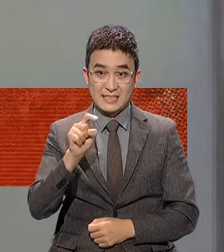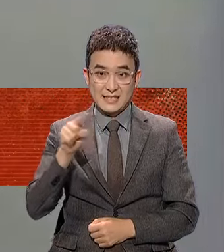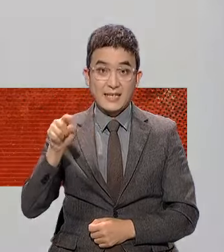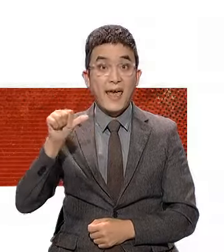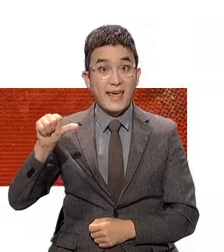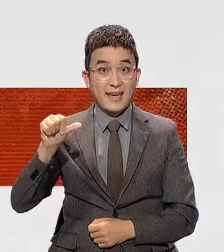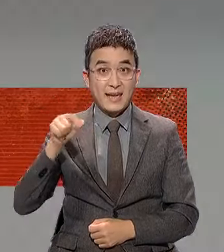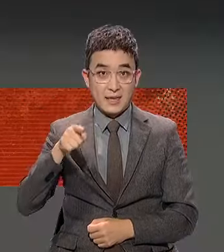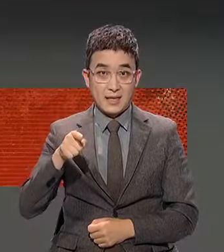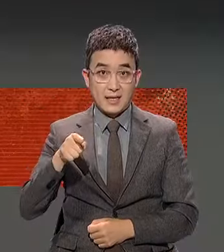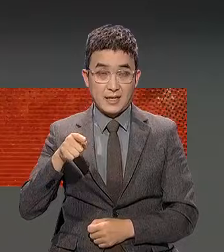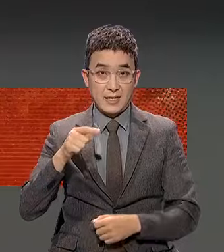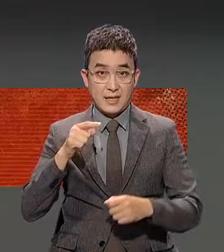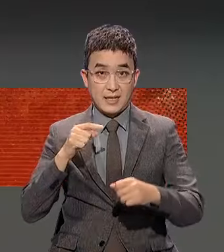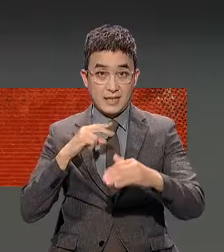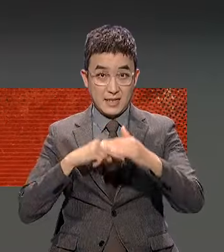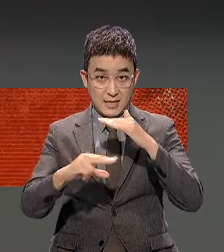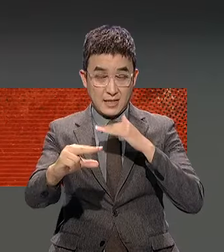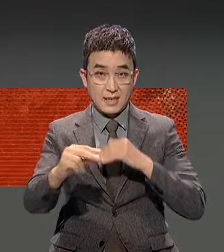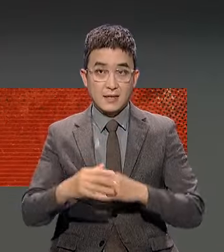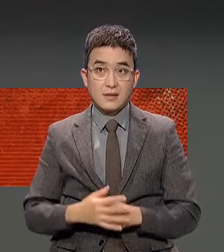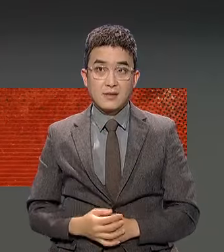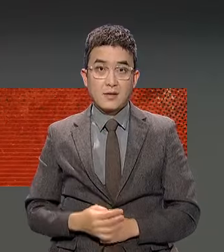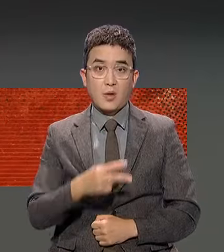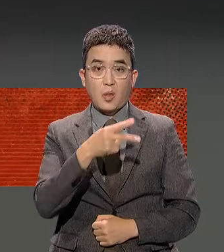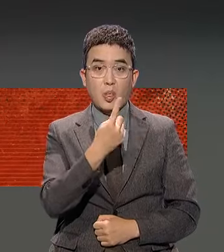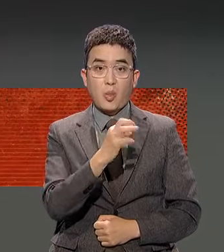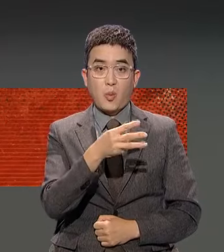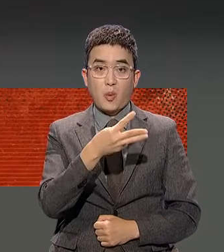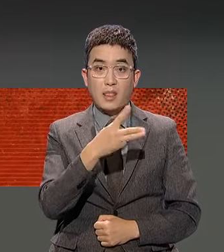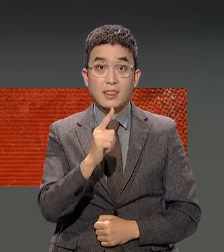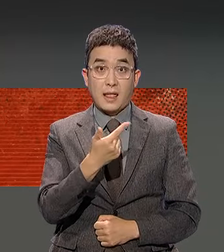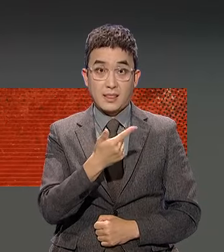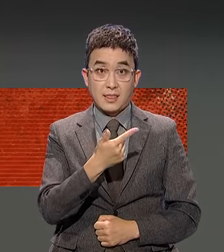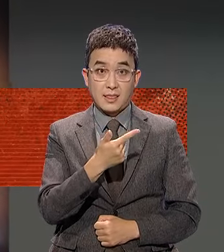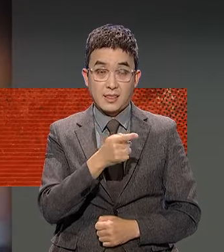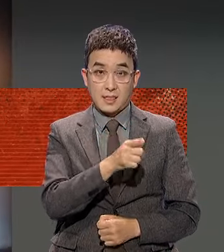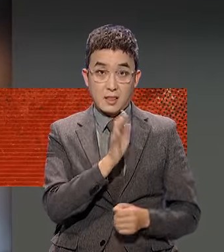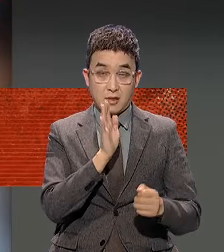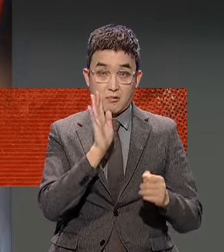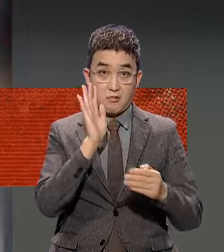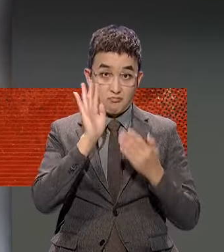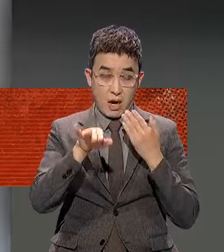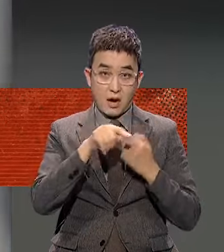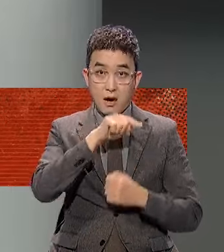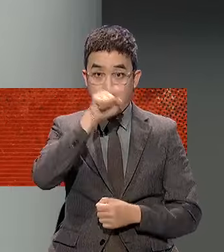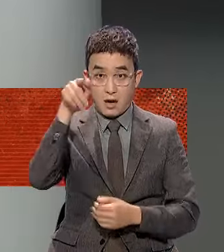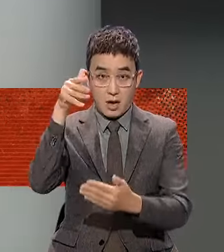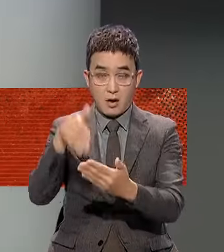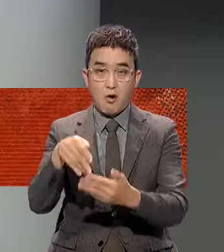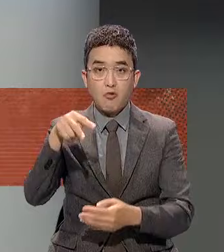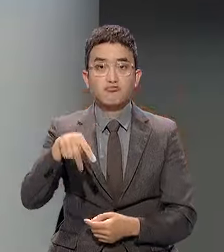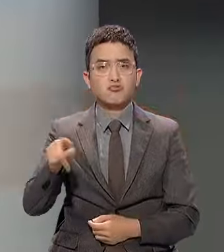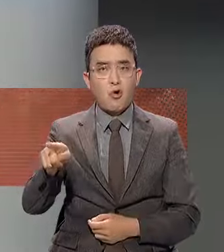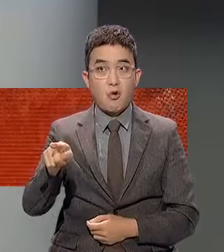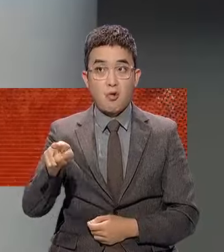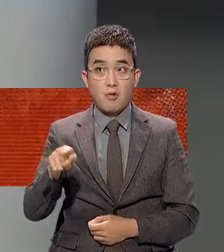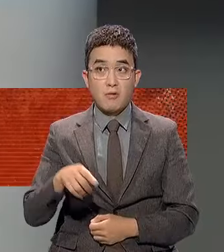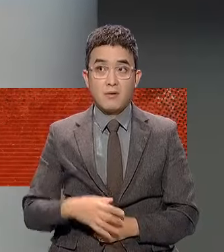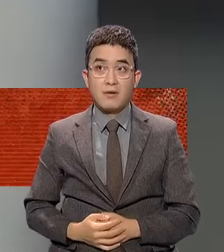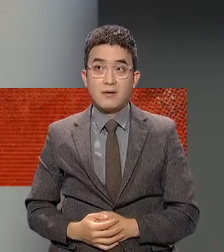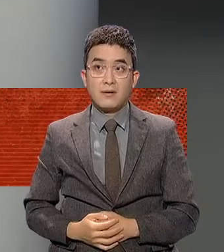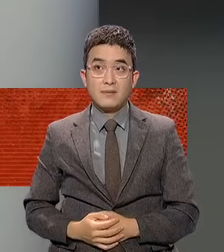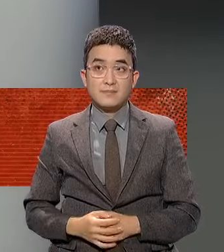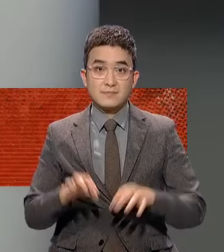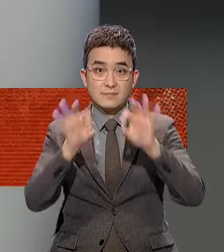건데요 동탄에서 수서역까지 가는 그 저 도중에 바로 옆칸에 있는 남성이 손잡이를 달기